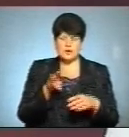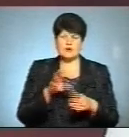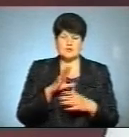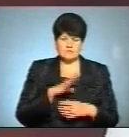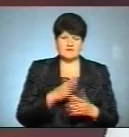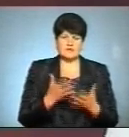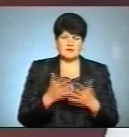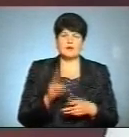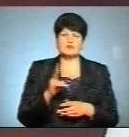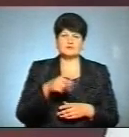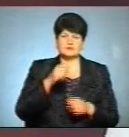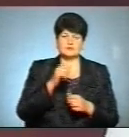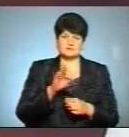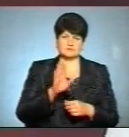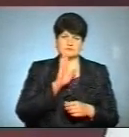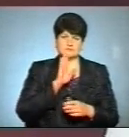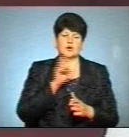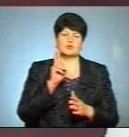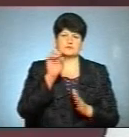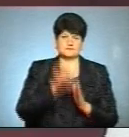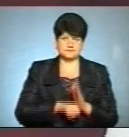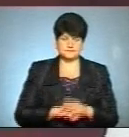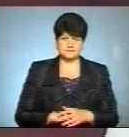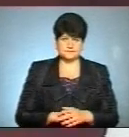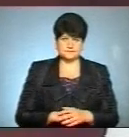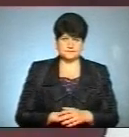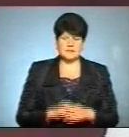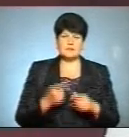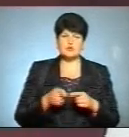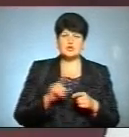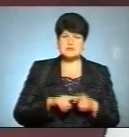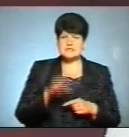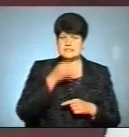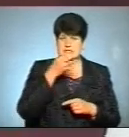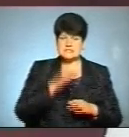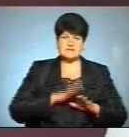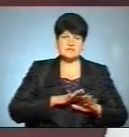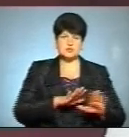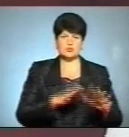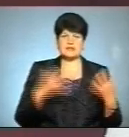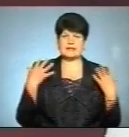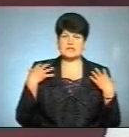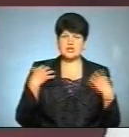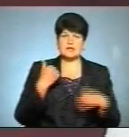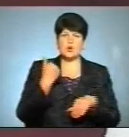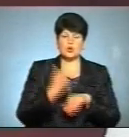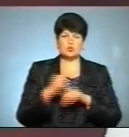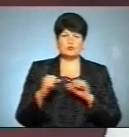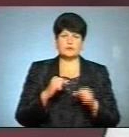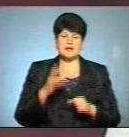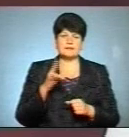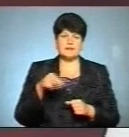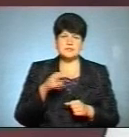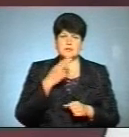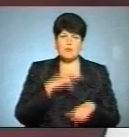встановили особу, підозрюваної у скоєному злочині. Про це повідомив заступник начальника головного управління